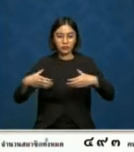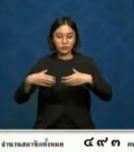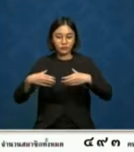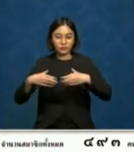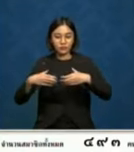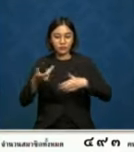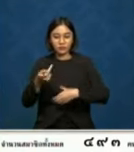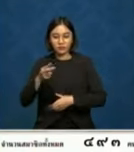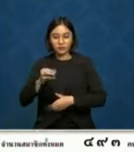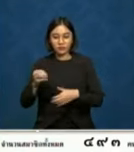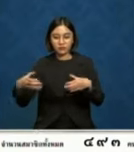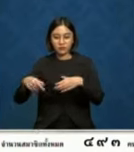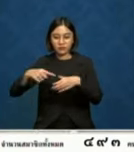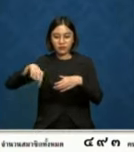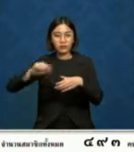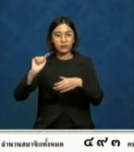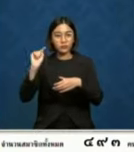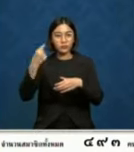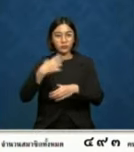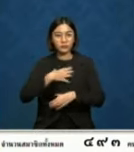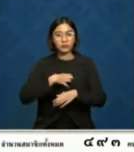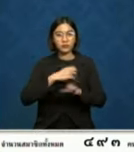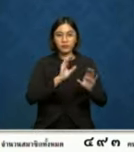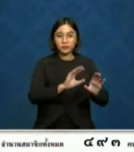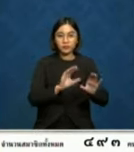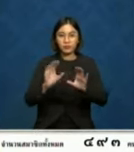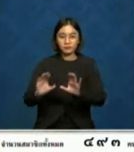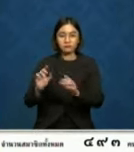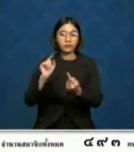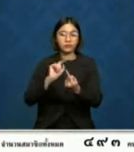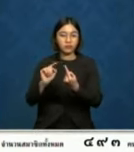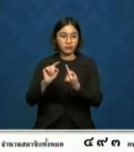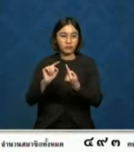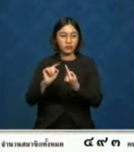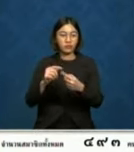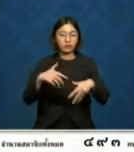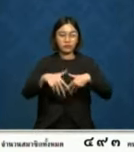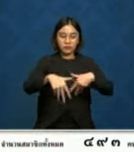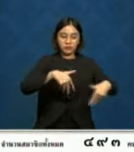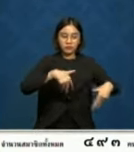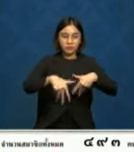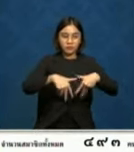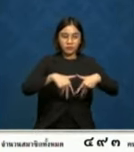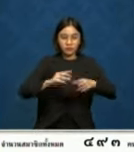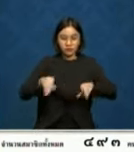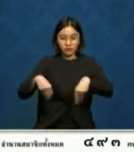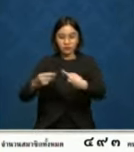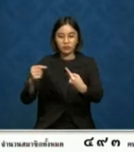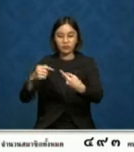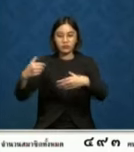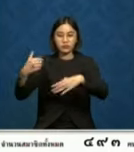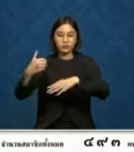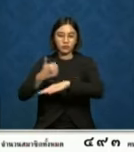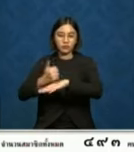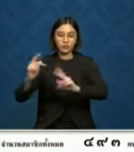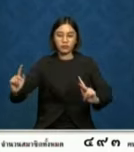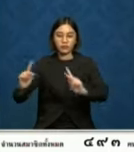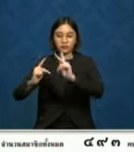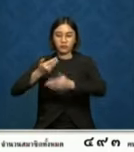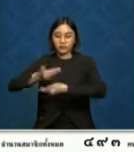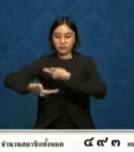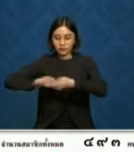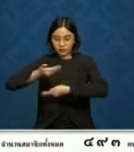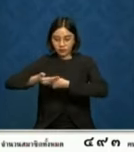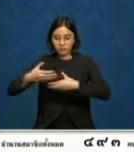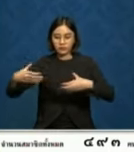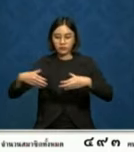ครับผมก็อยากจะฝากประเด็นที่สำคัญสำหรับประชประชาชนไปให้ท่านนตรีว่าการกระทรวงพาณิชย์